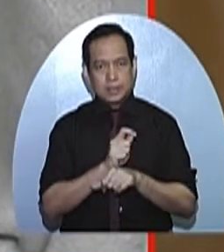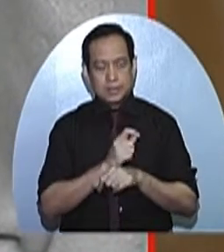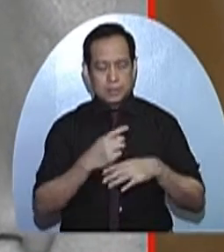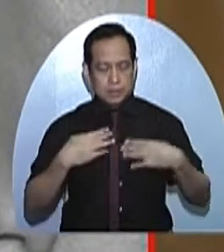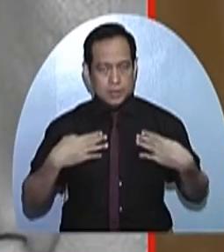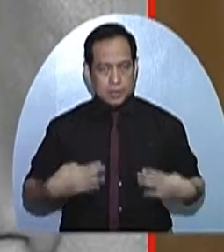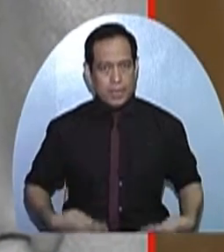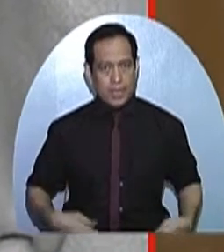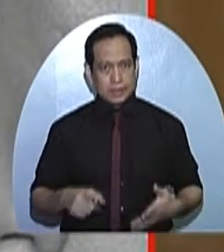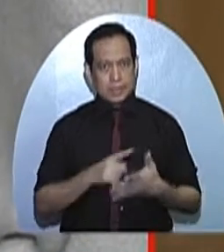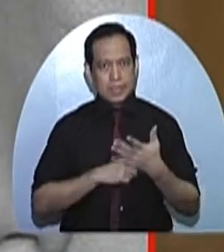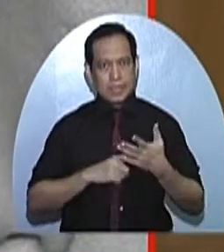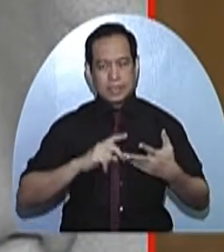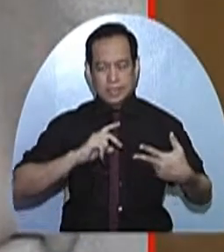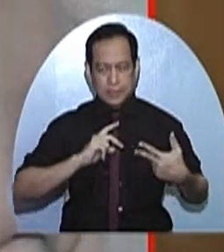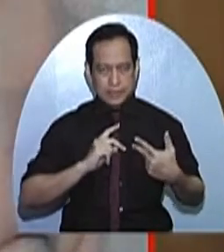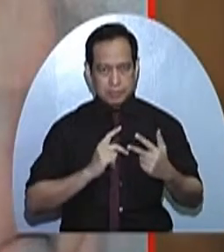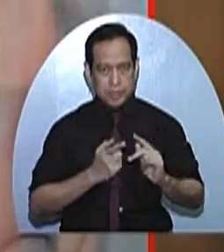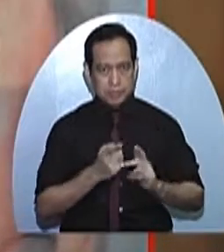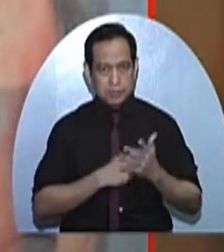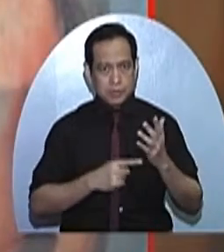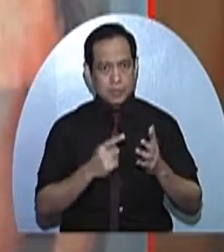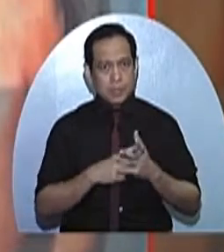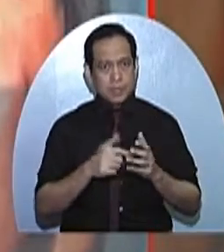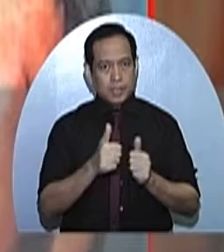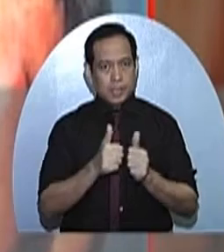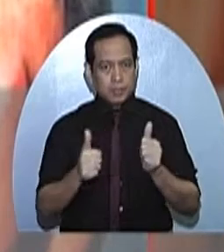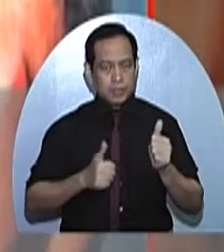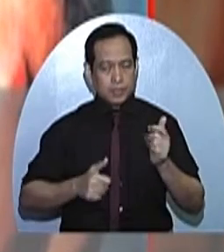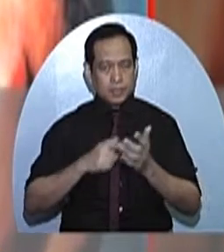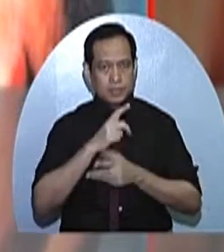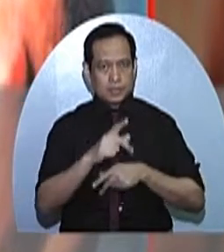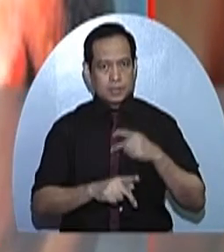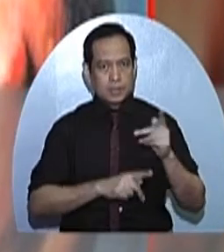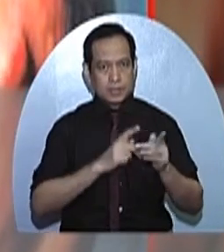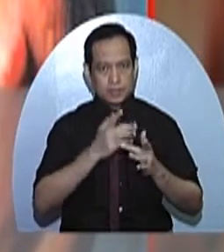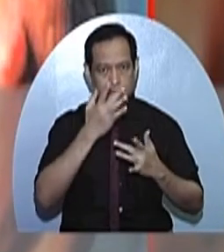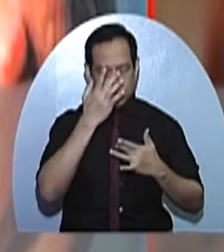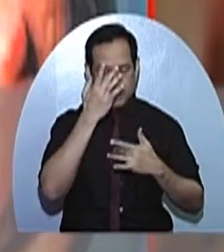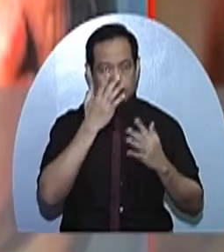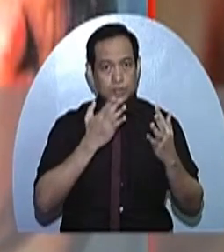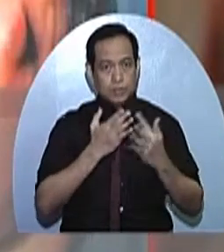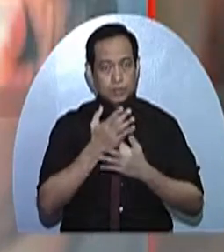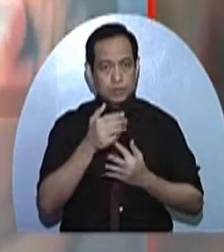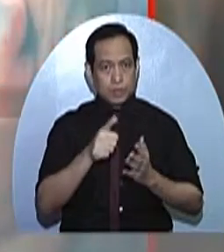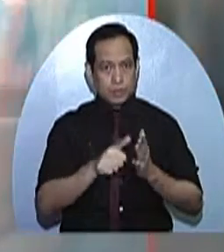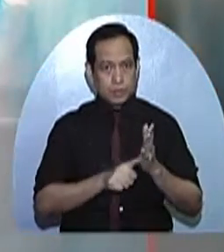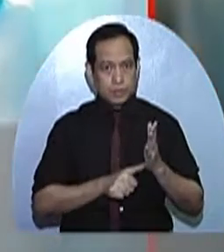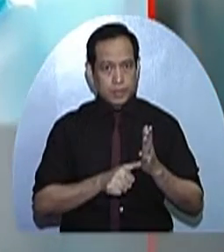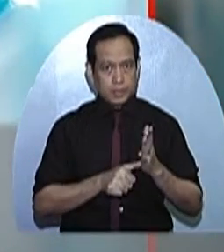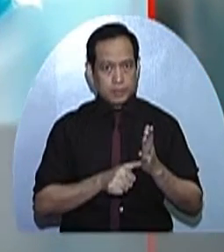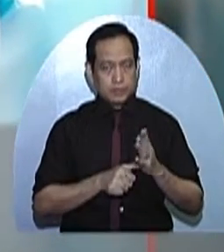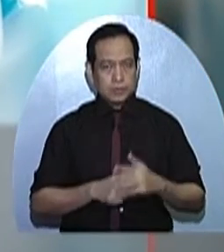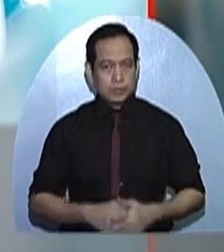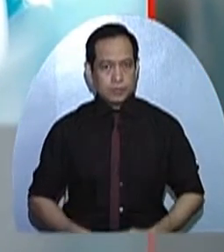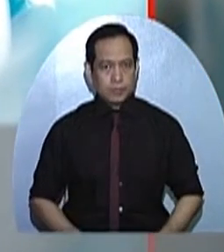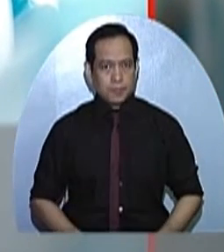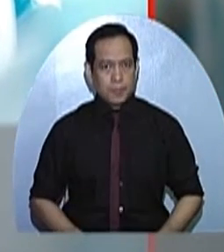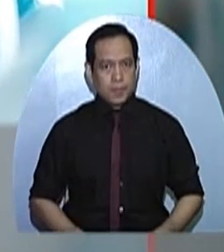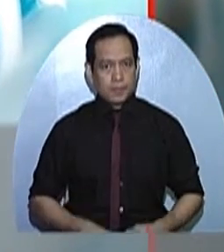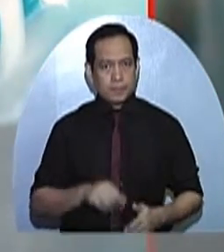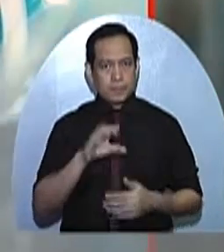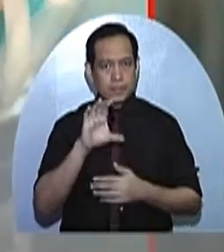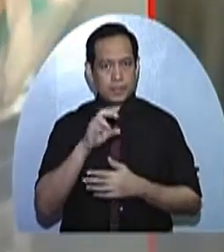sa tissues ng katawan at kumikirot. Maaagapan ang ganitong klase ng sakit sa pamamagitan ng operasyon,